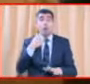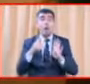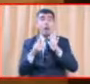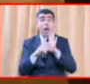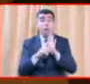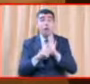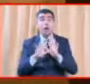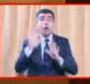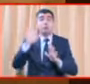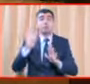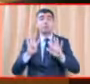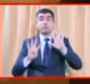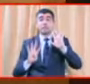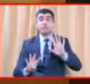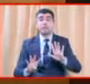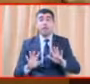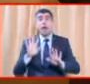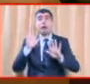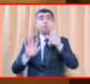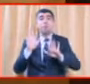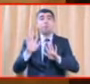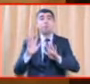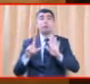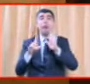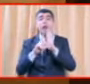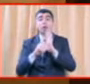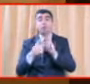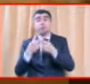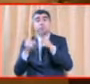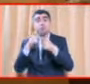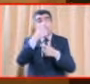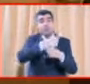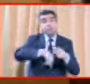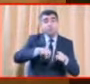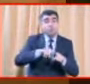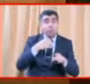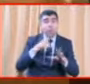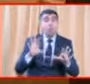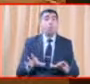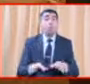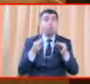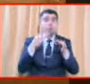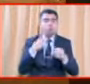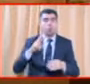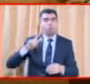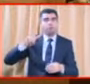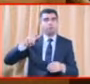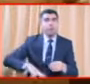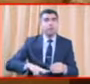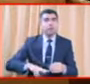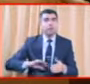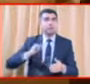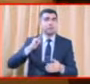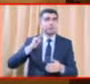المواد 50-52 حتى 55 كيف يمكن أن تعالج. ولكن لنقول الحقيقة والواقع، وهو